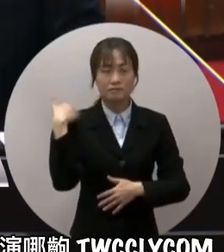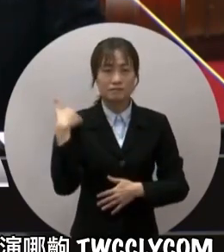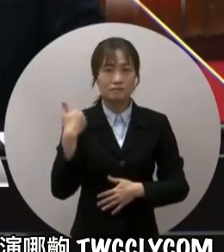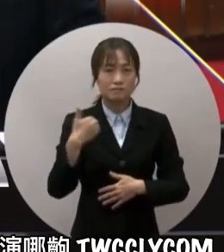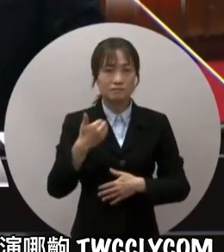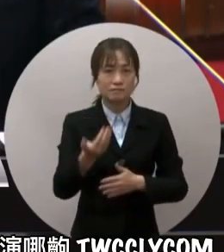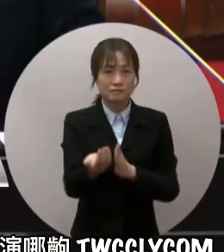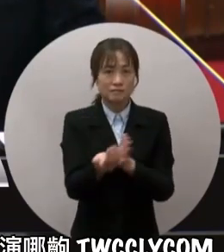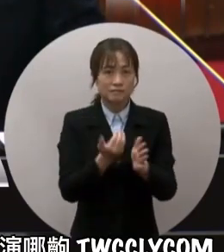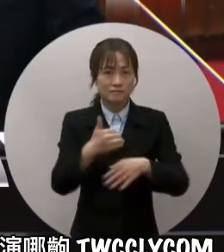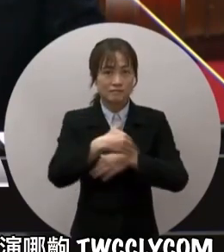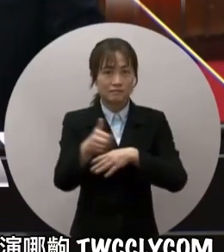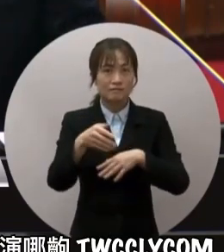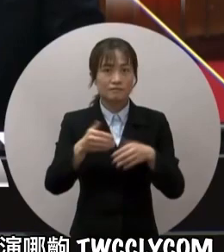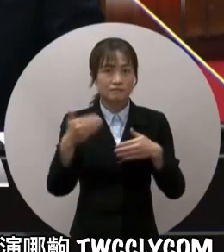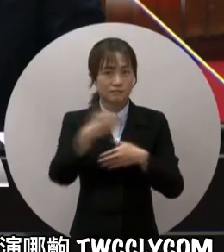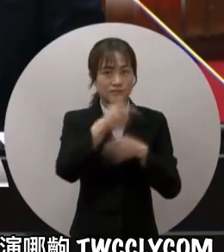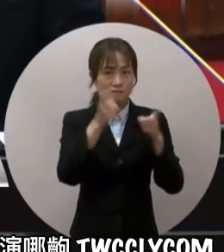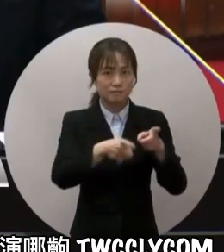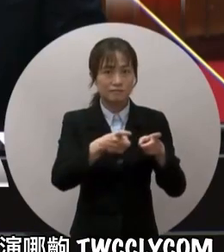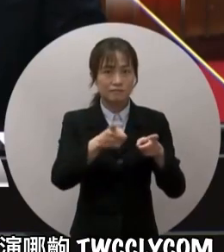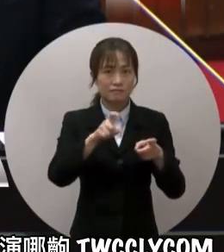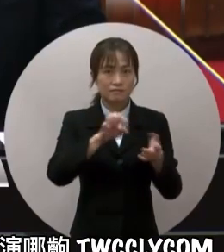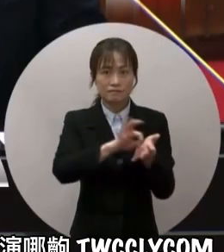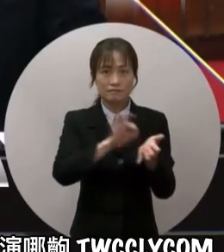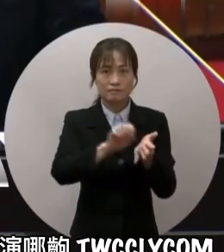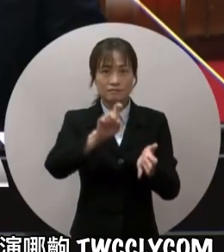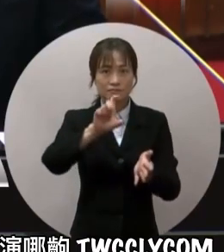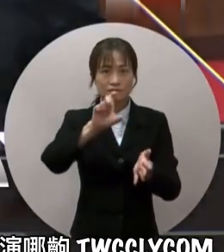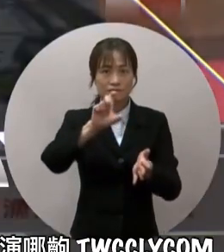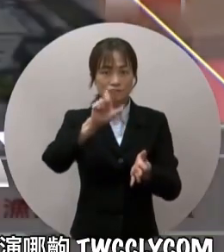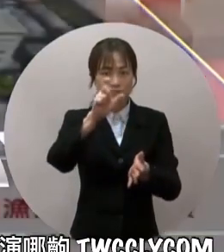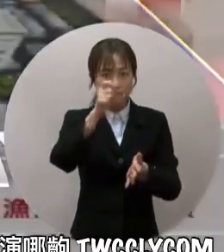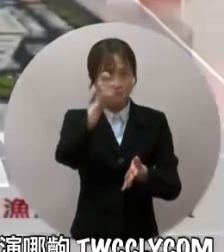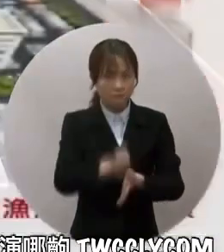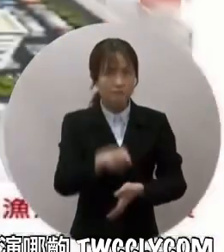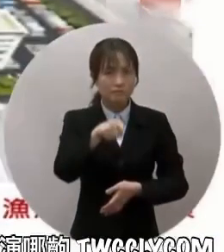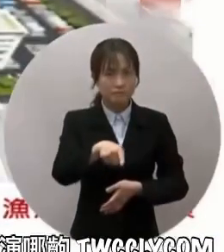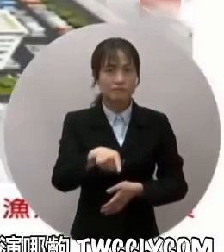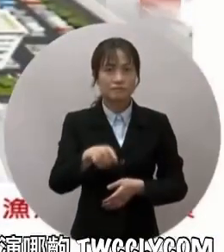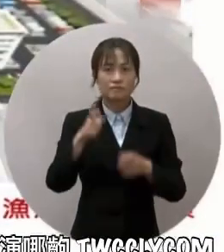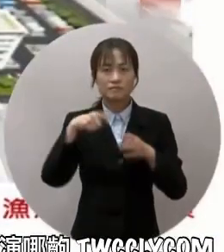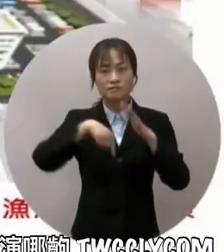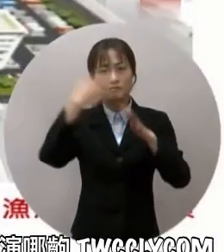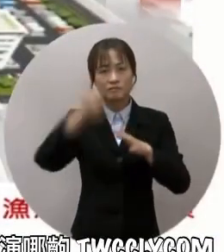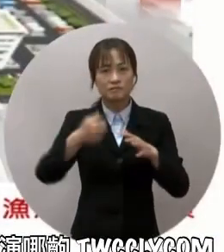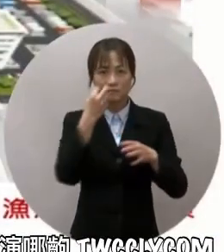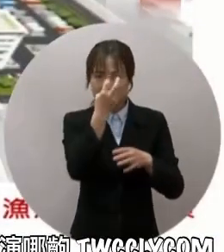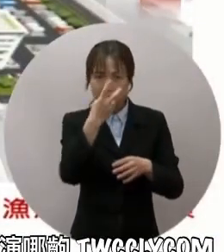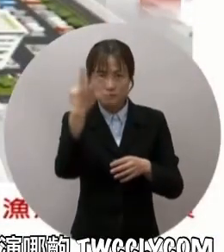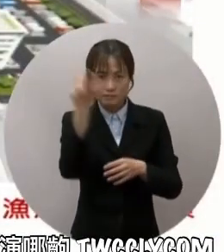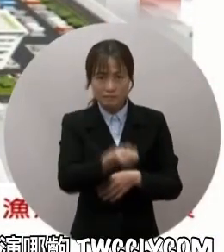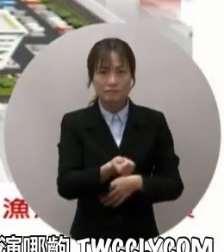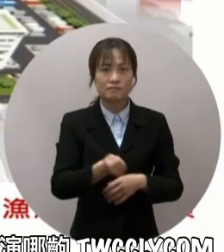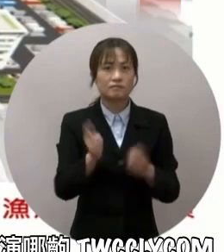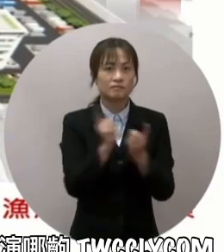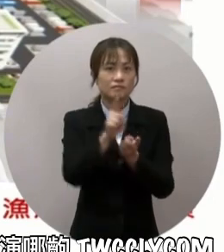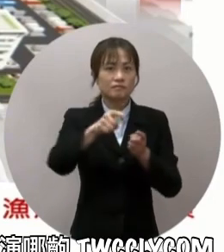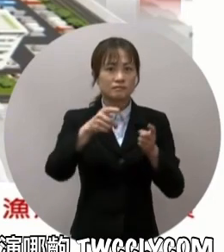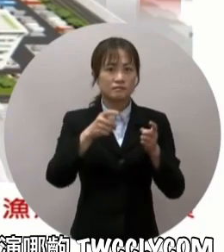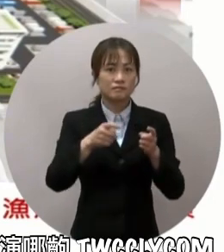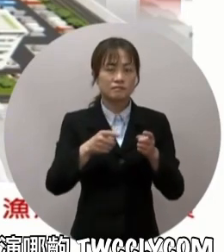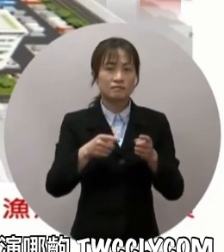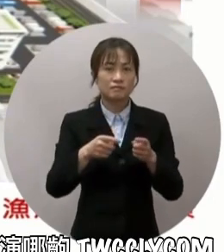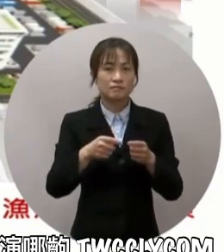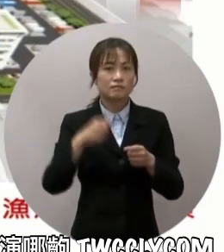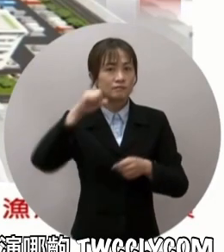港60億的這個經費院長也去看了很多次而且也多次去宣佈這個對於前鎮與港對於台灣最